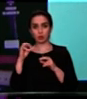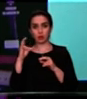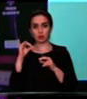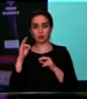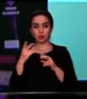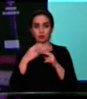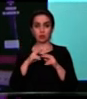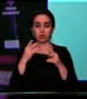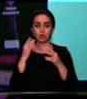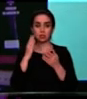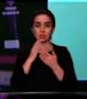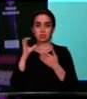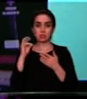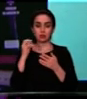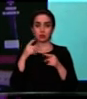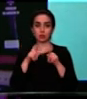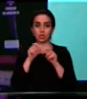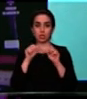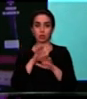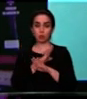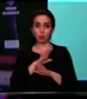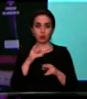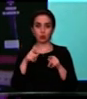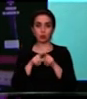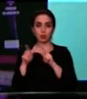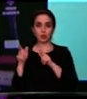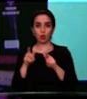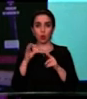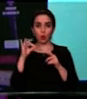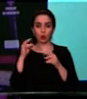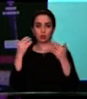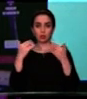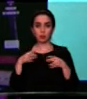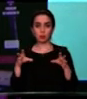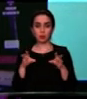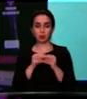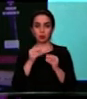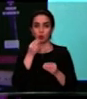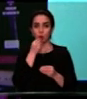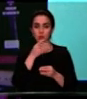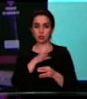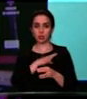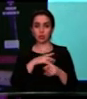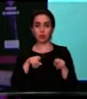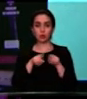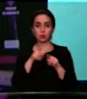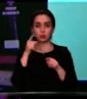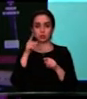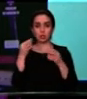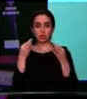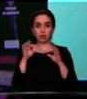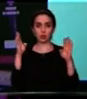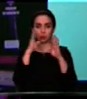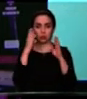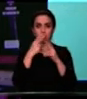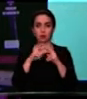moddalarni sintezlash xususiyatiga ega bo'lmagan. Ular tayyor organik birikmalar bilan oziqlangan. Atmosferada erkin